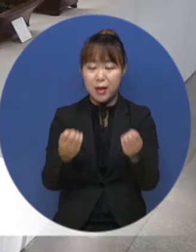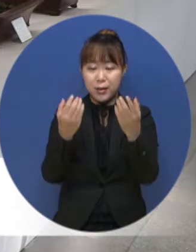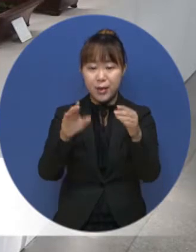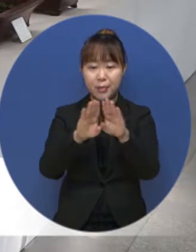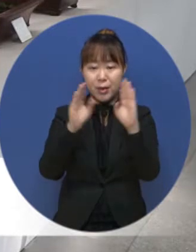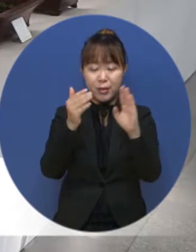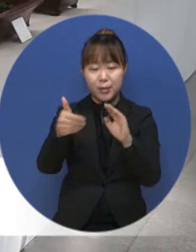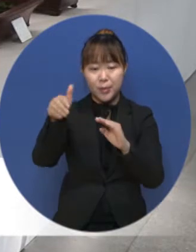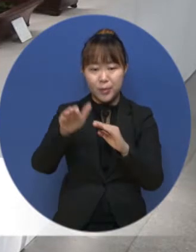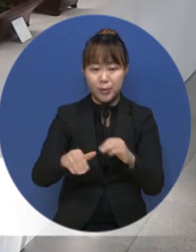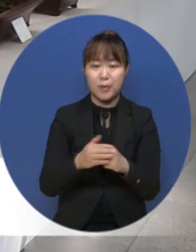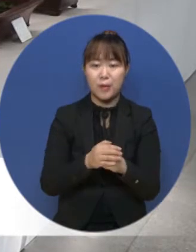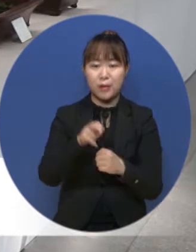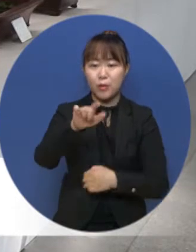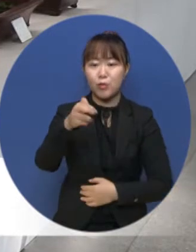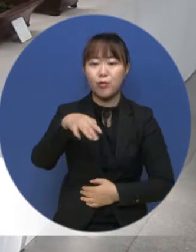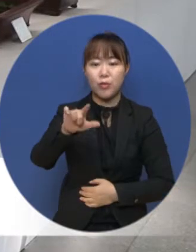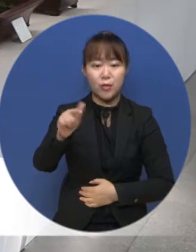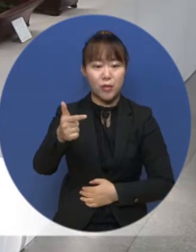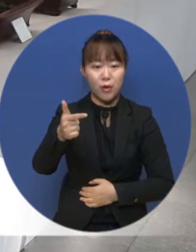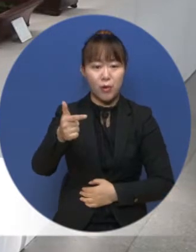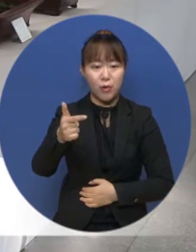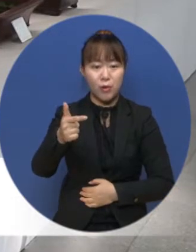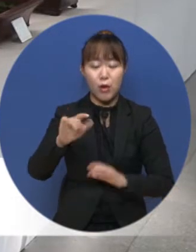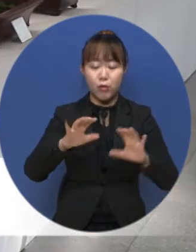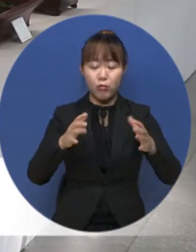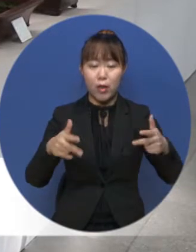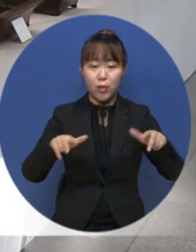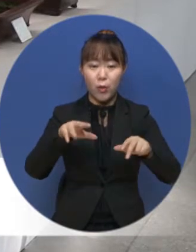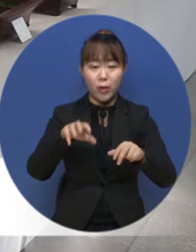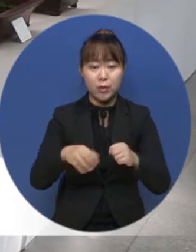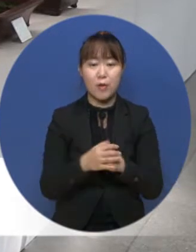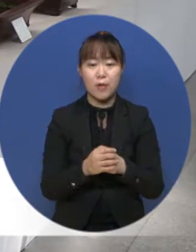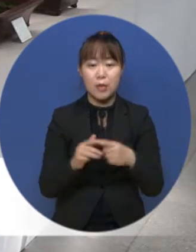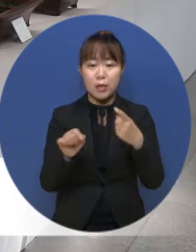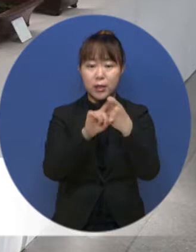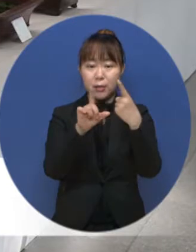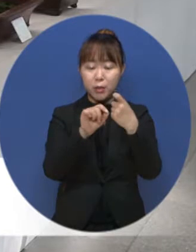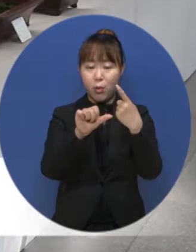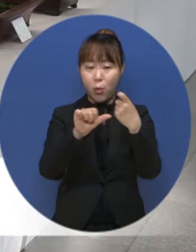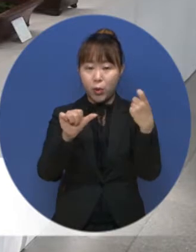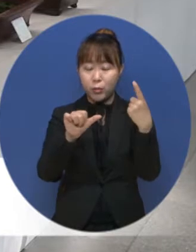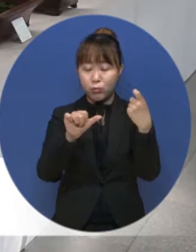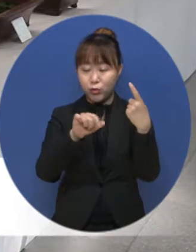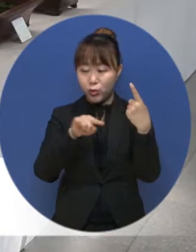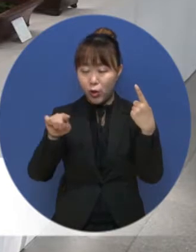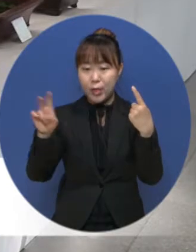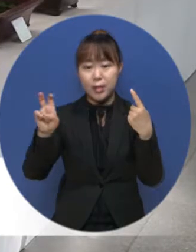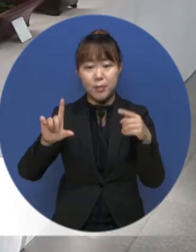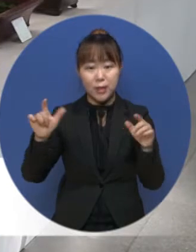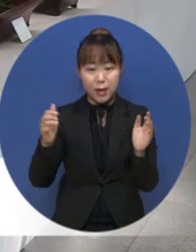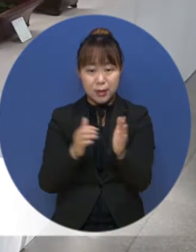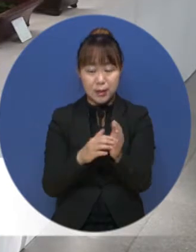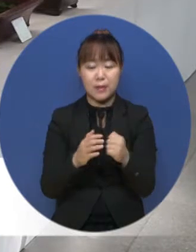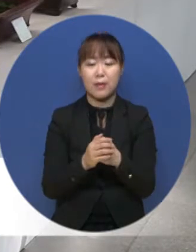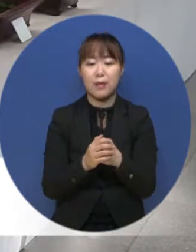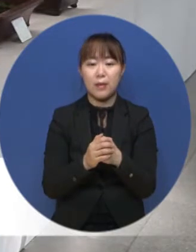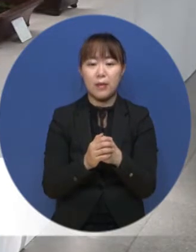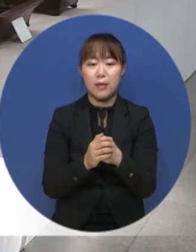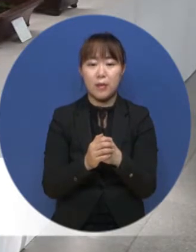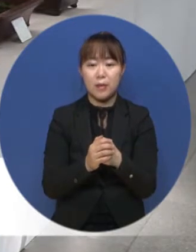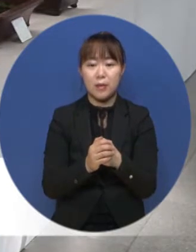행사지만은 순천 국가정원에서 11월 5일부터 20일까지